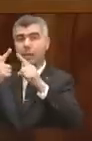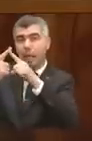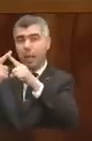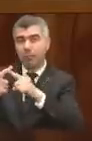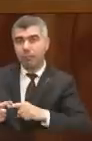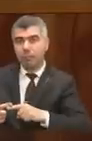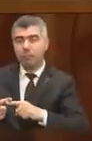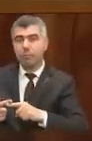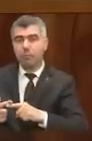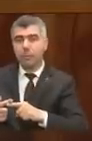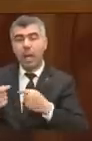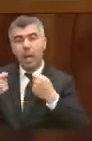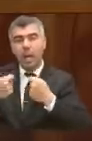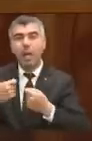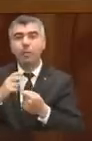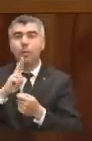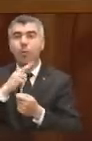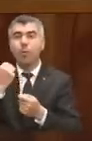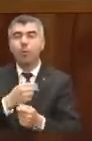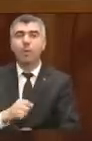سيد رئيس الحكومه